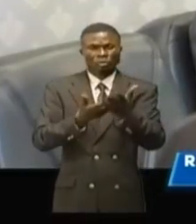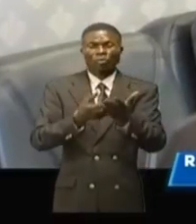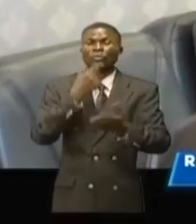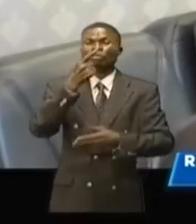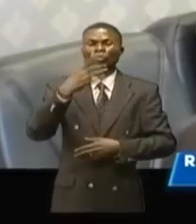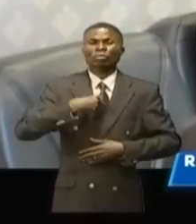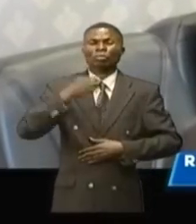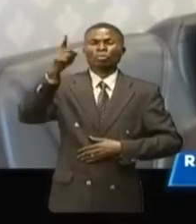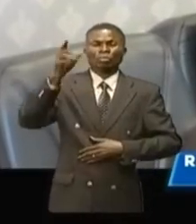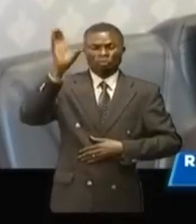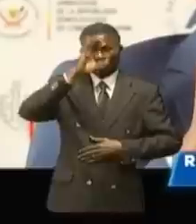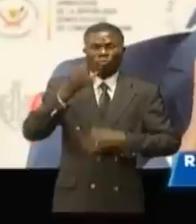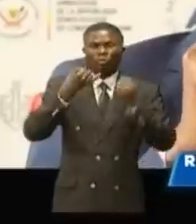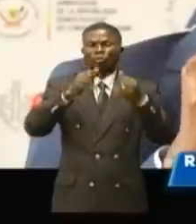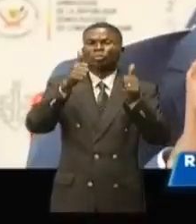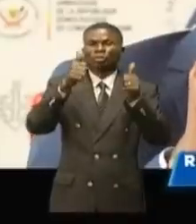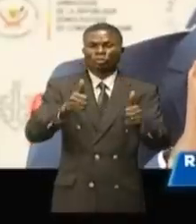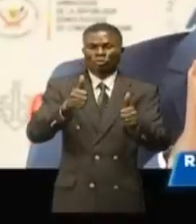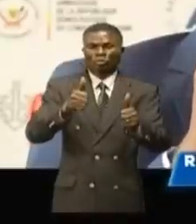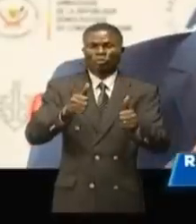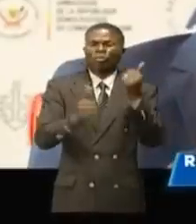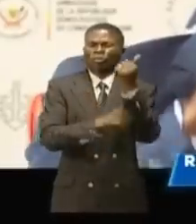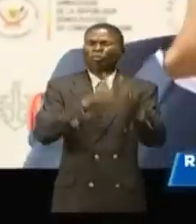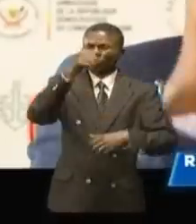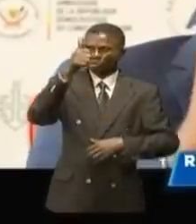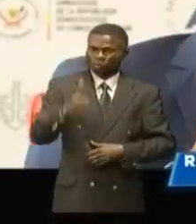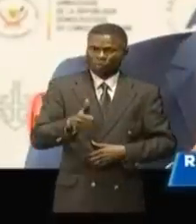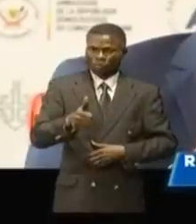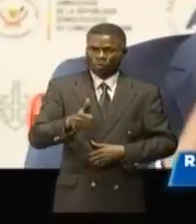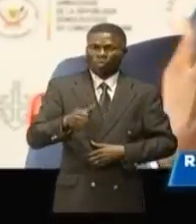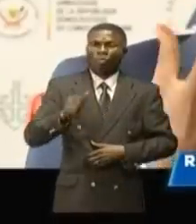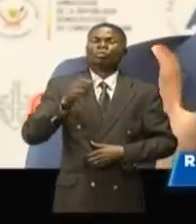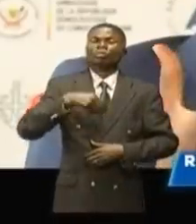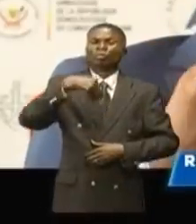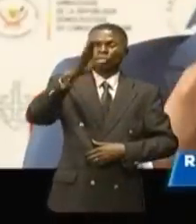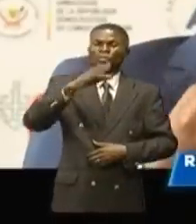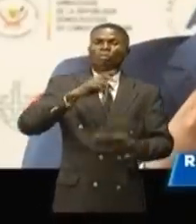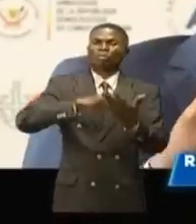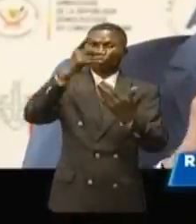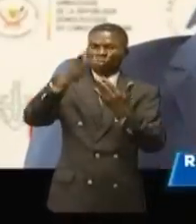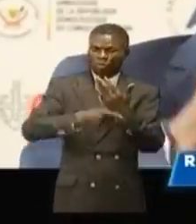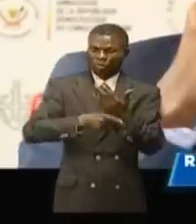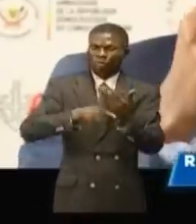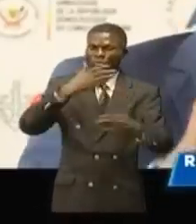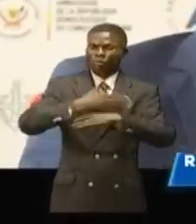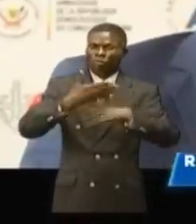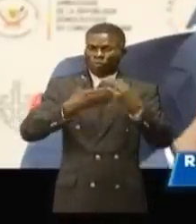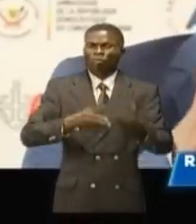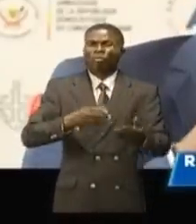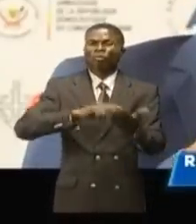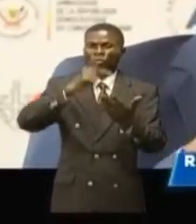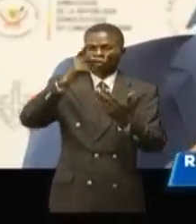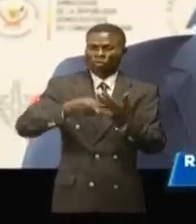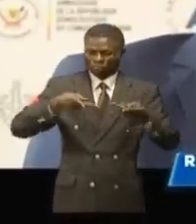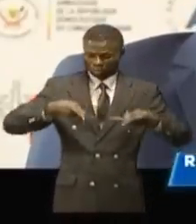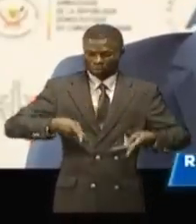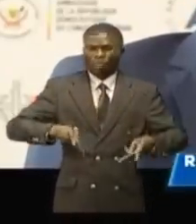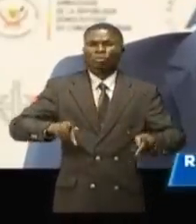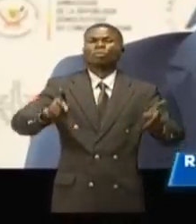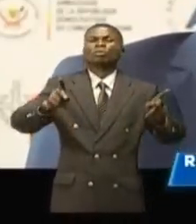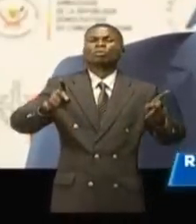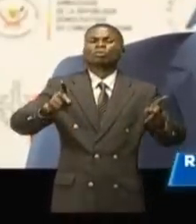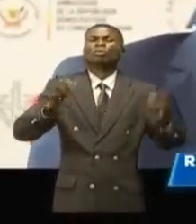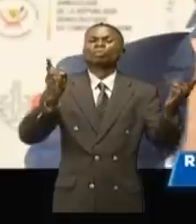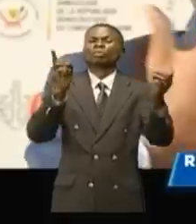c'est chercher l'information auprès de bonnes personnes. Et aller sur des projets que j'appelle des projets structurants. Aller sur des projets qui permettent à ce qu'il y ait